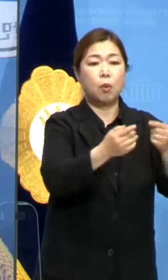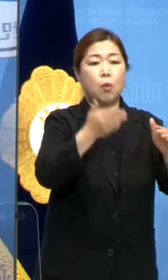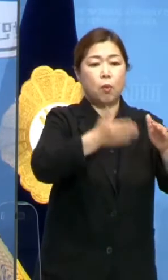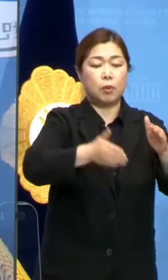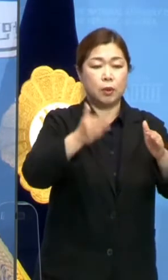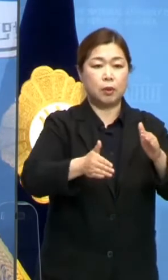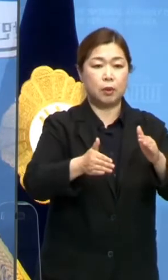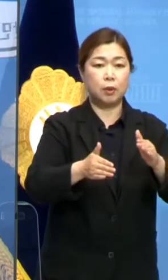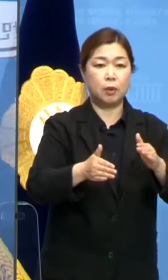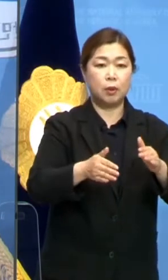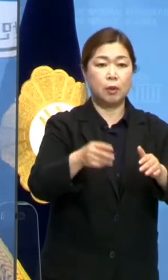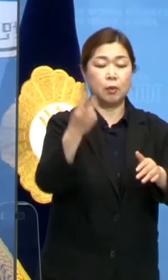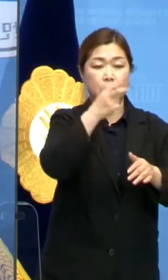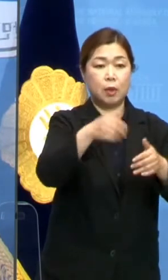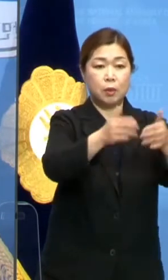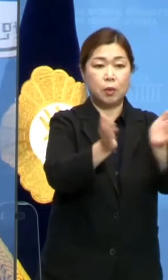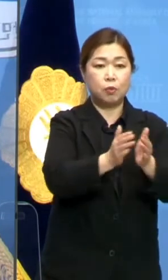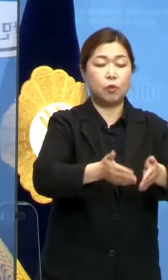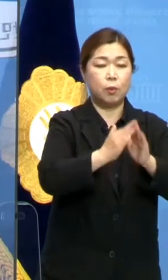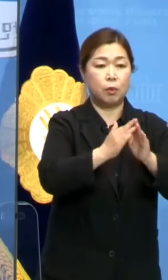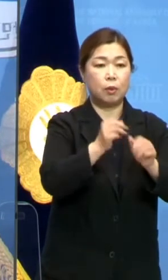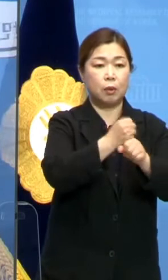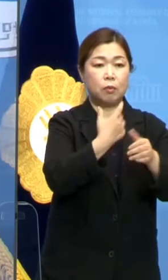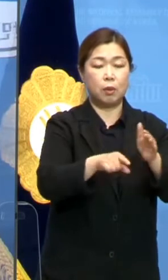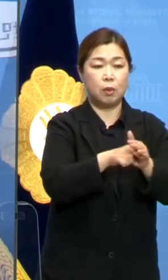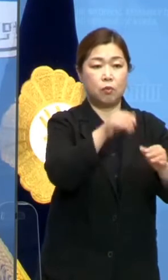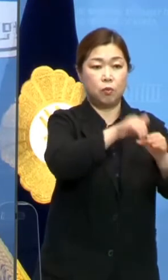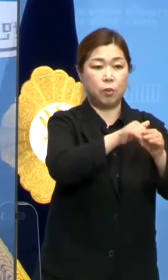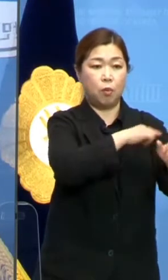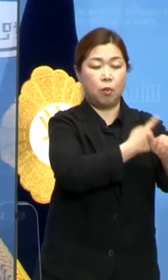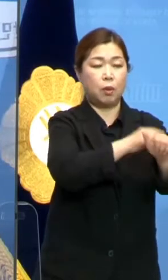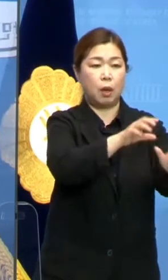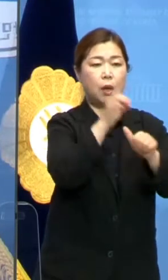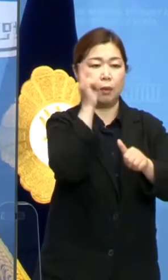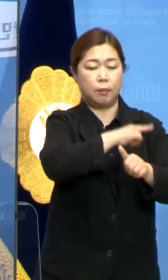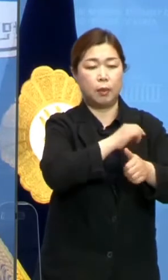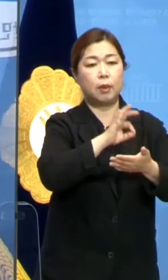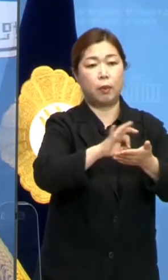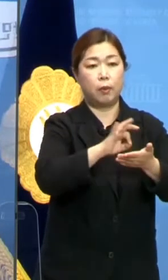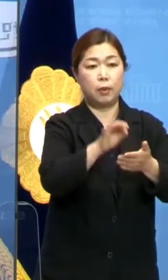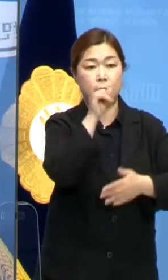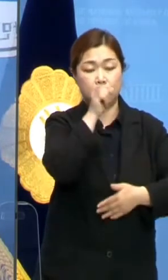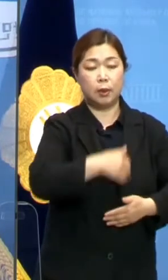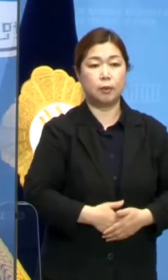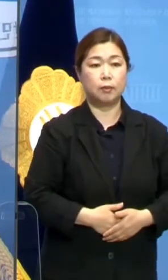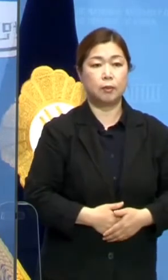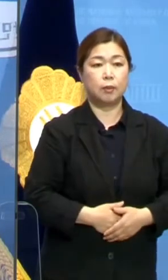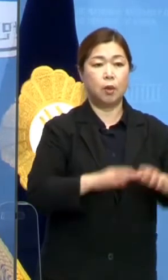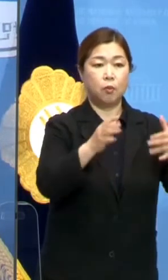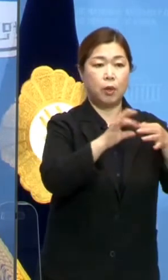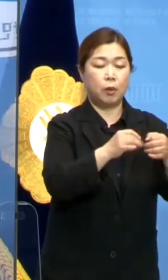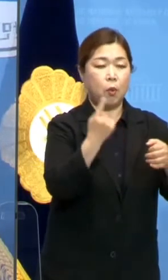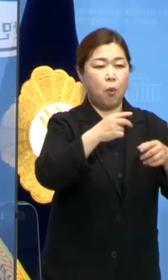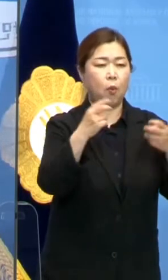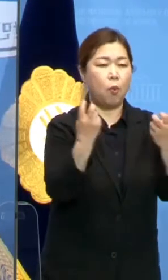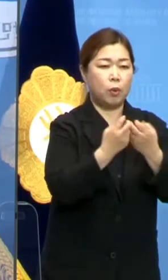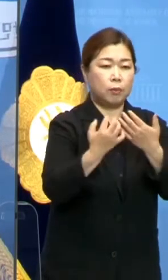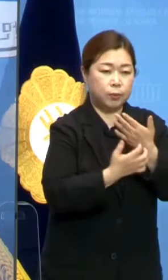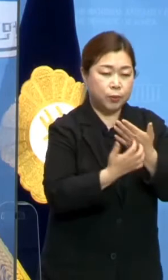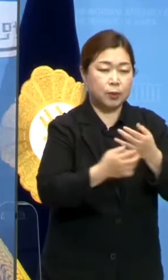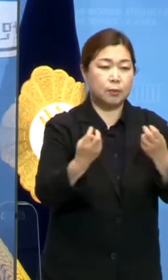공수처 출범을 막기 위해 비토권을 악용한 것입니다. 국민의힘이 온갖 꼼수로